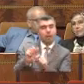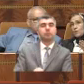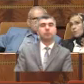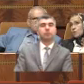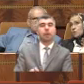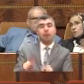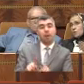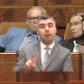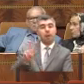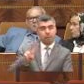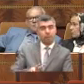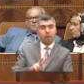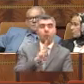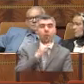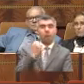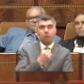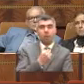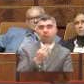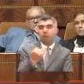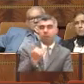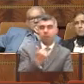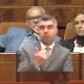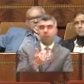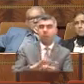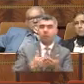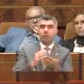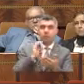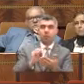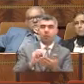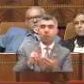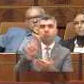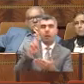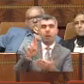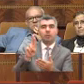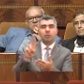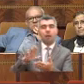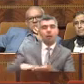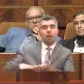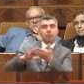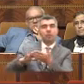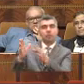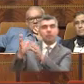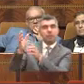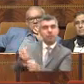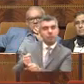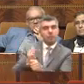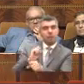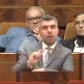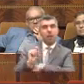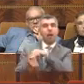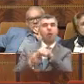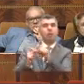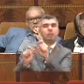بحق إرادة الحكومة القوية في ترجمة العناية الملكية الخاصة لساكنة العالم